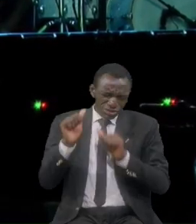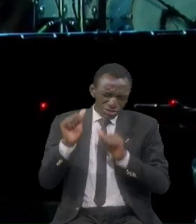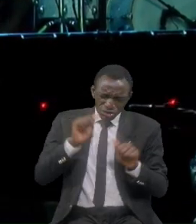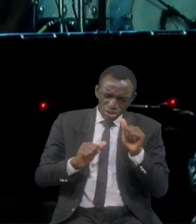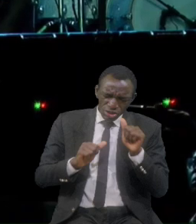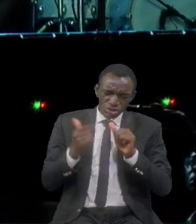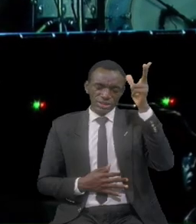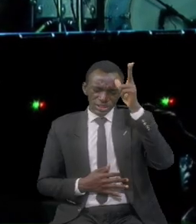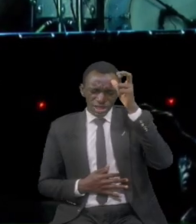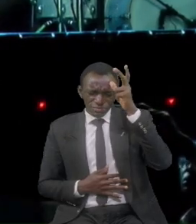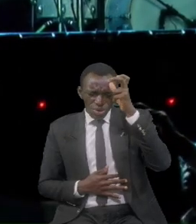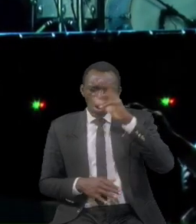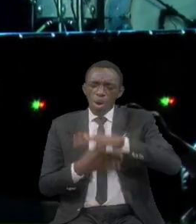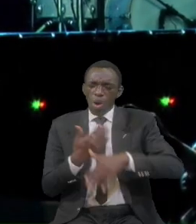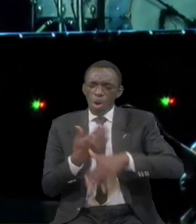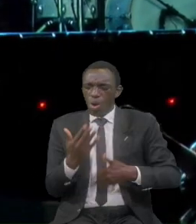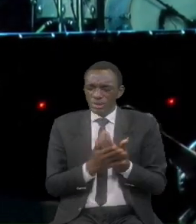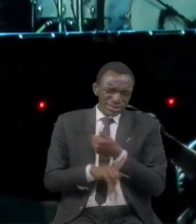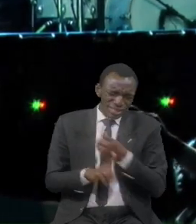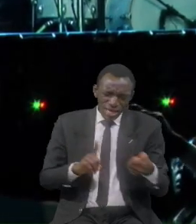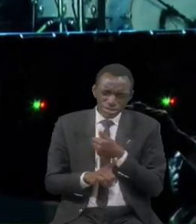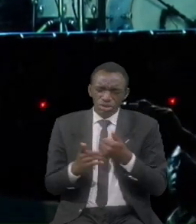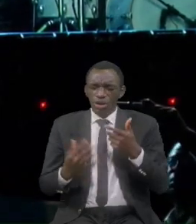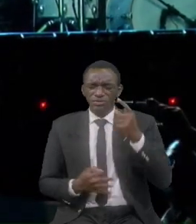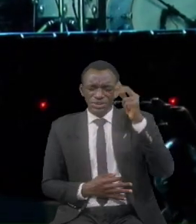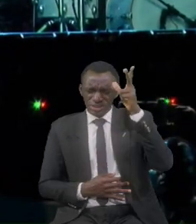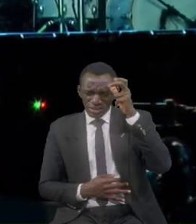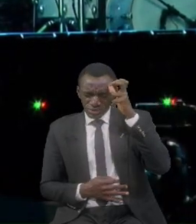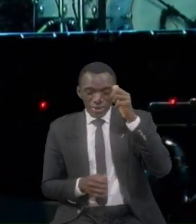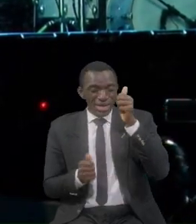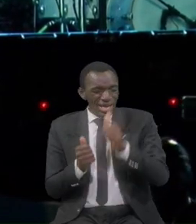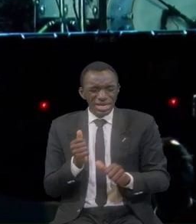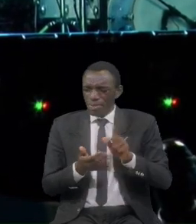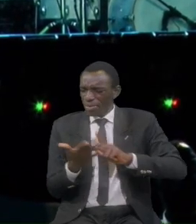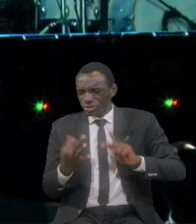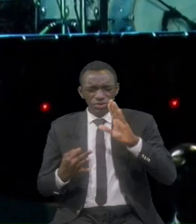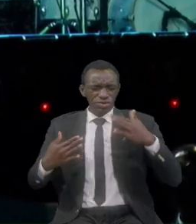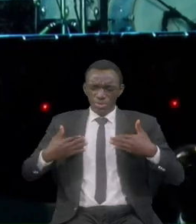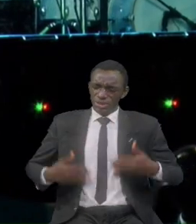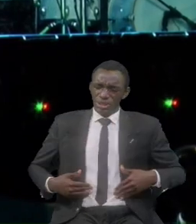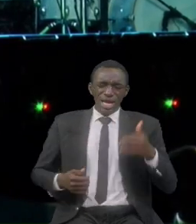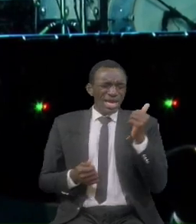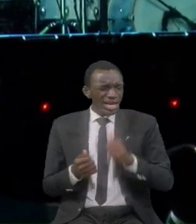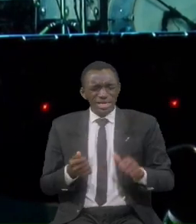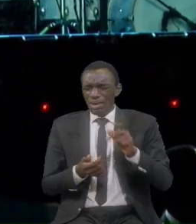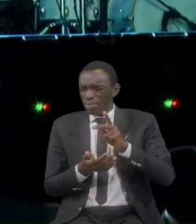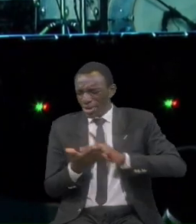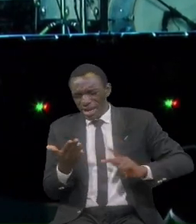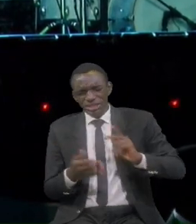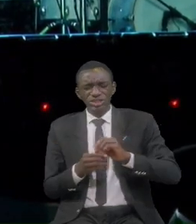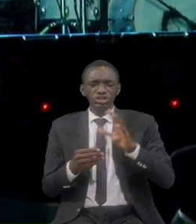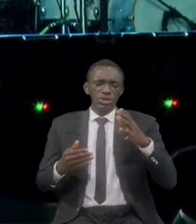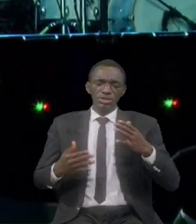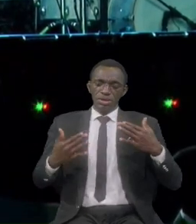the attacks of the devil, any part of your body, any part in your system, I cancel that from